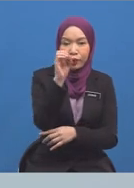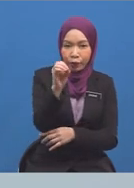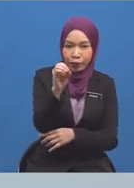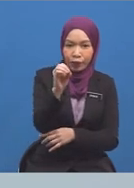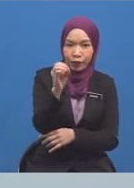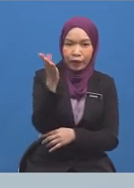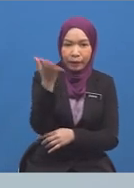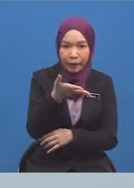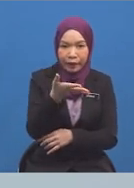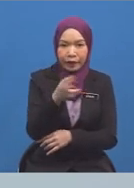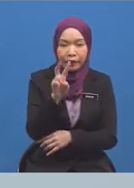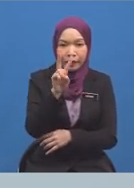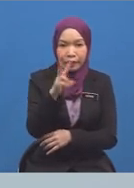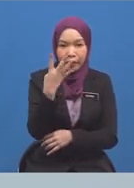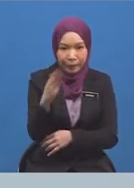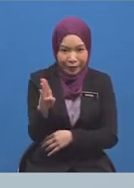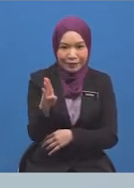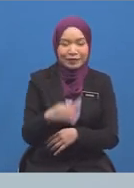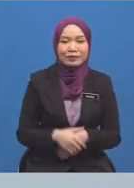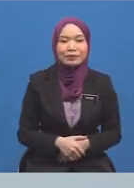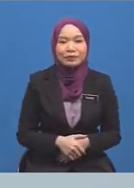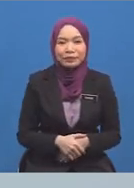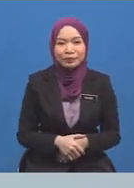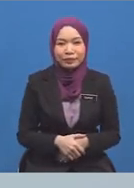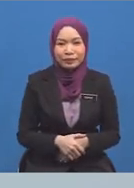20 per 12